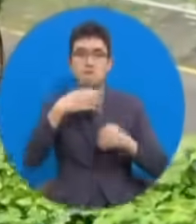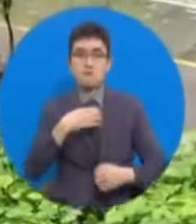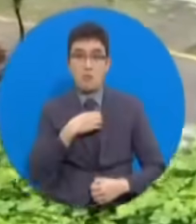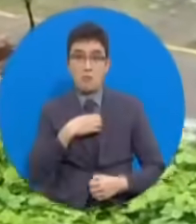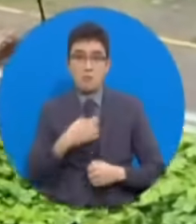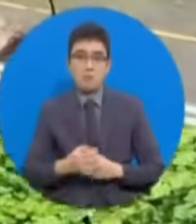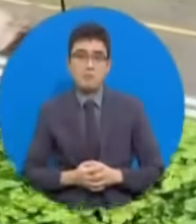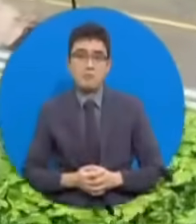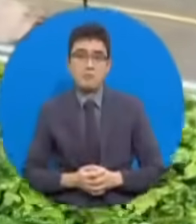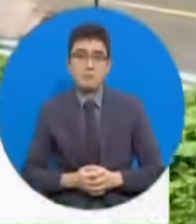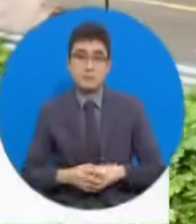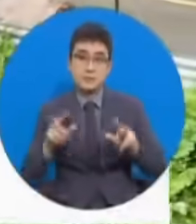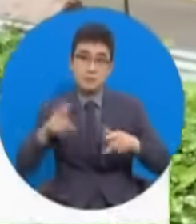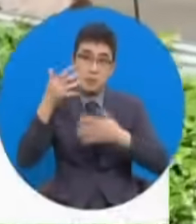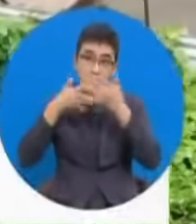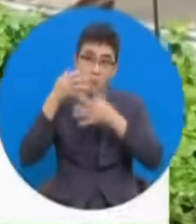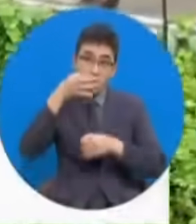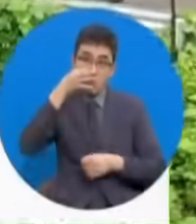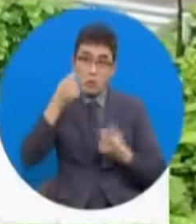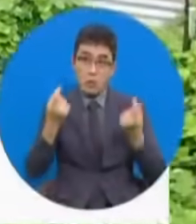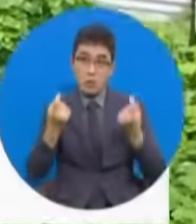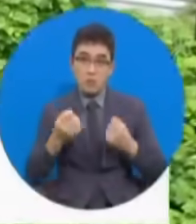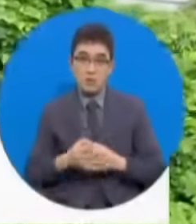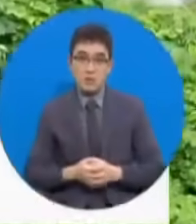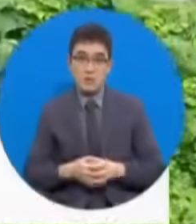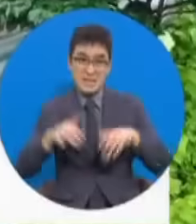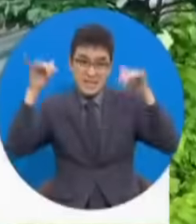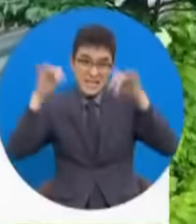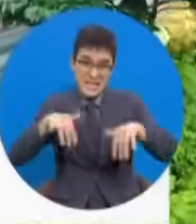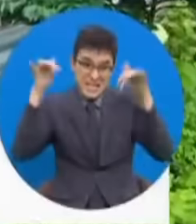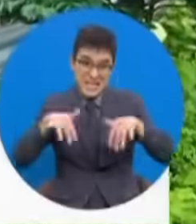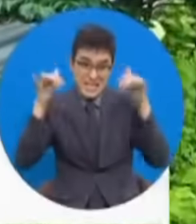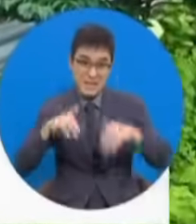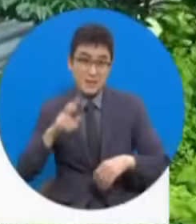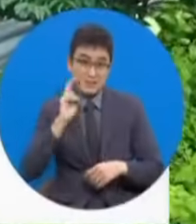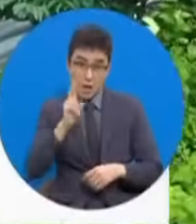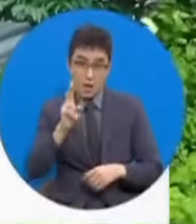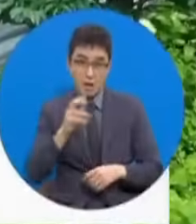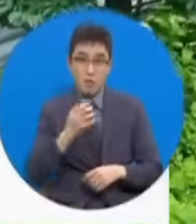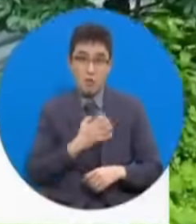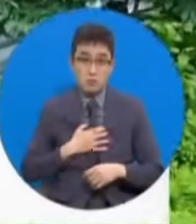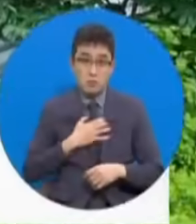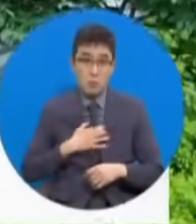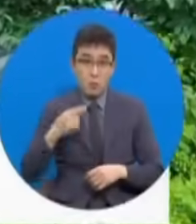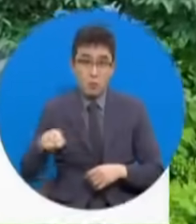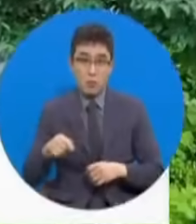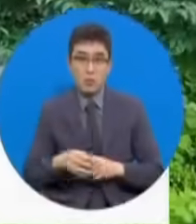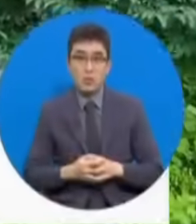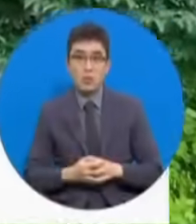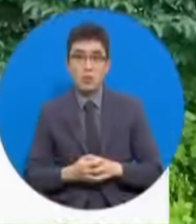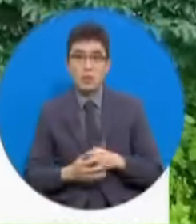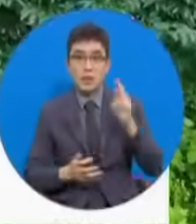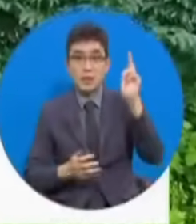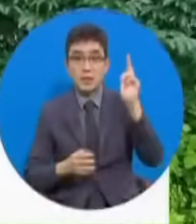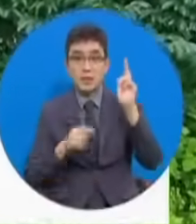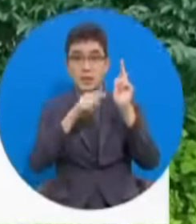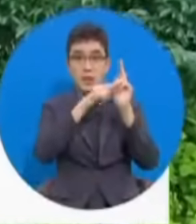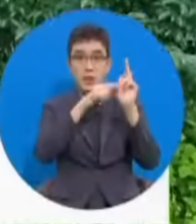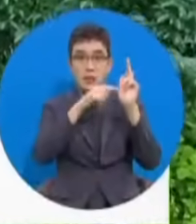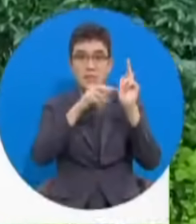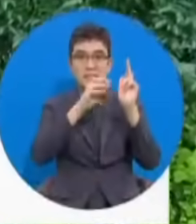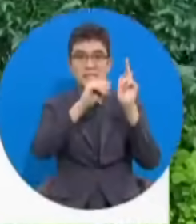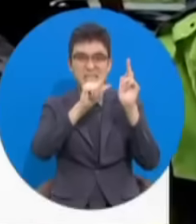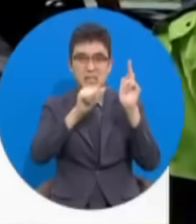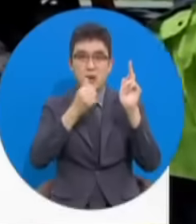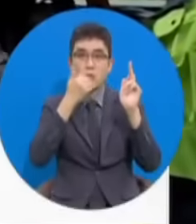맹수영 칼럼니스트, 지금 영상에서 보시면 이게 비가 많이 오면 사실은 걱정되는 것 중에 하나가 이 산에 있는 산악지형이나